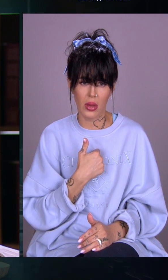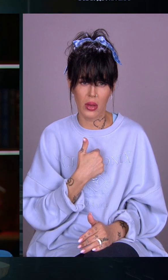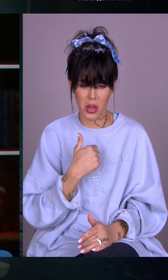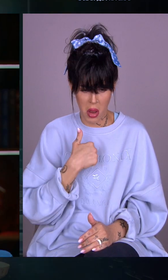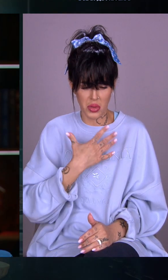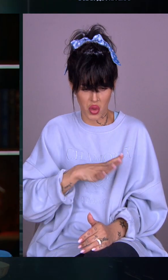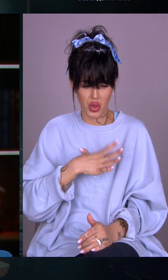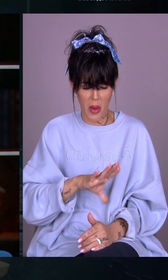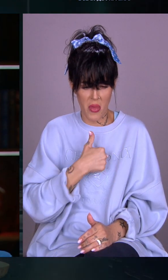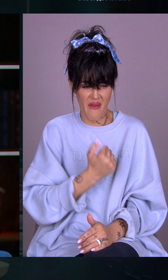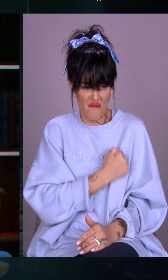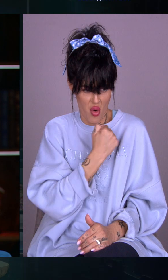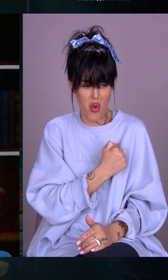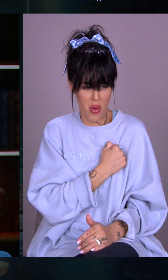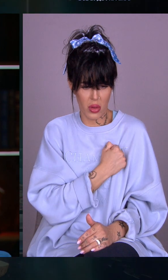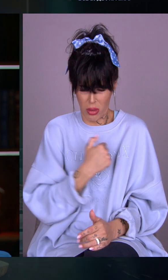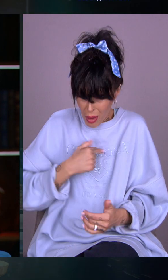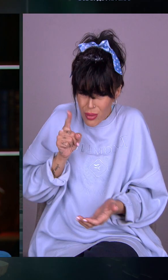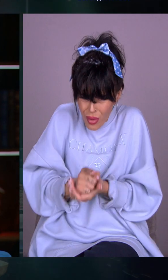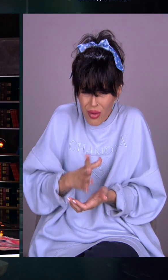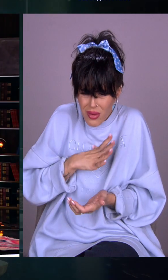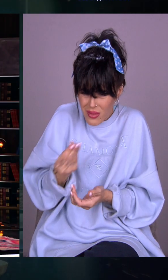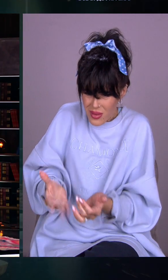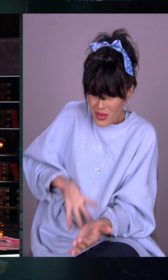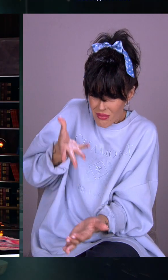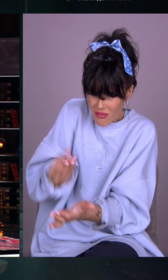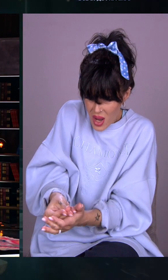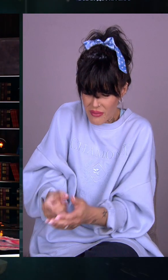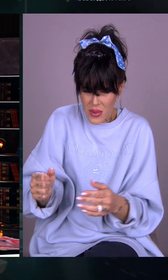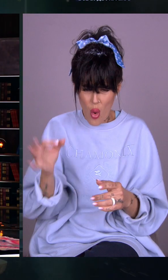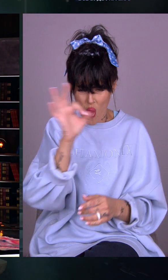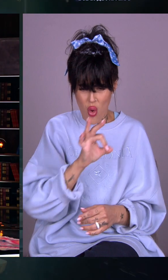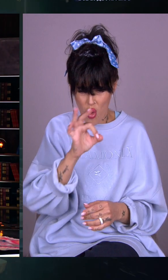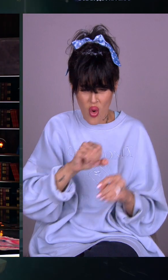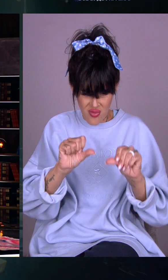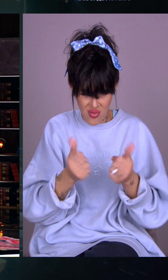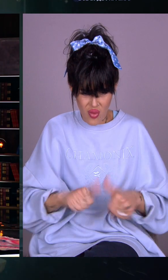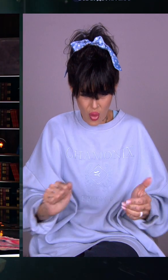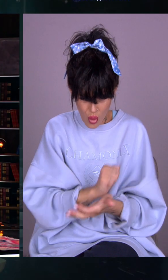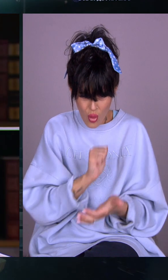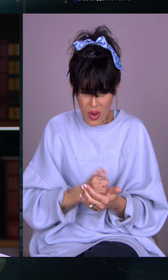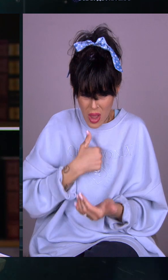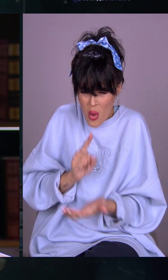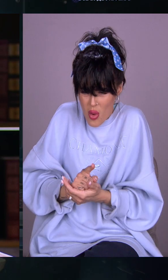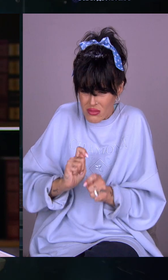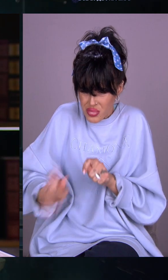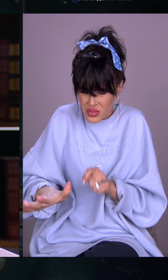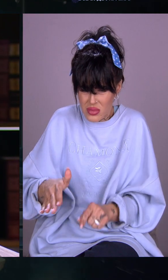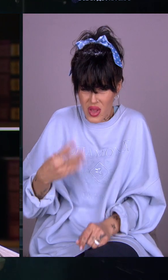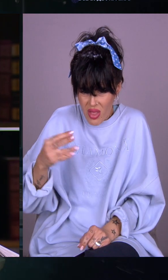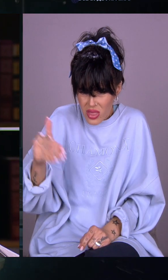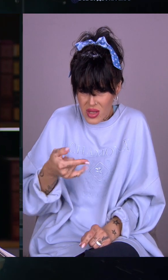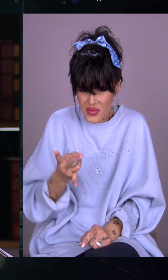я розумію. Я серйозно, щоб ми брали гроші за те, щоб я робив документи для цього поранення? Серйозно, це якась ну, дурня. Тому ми